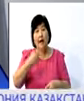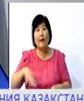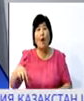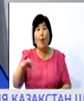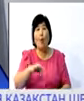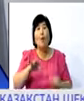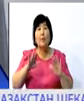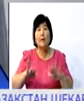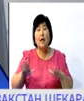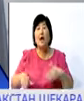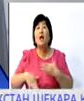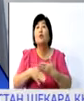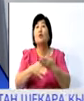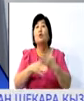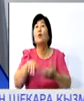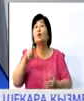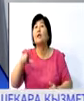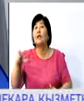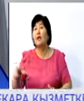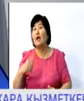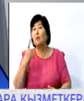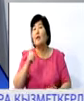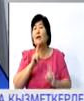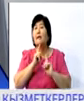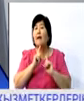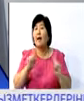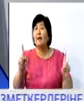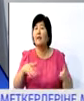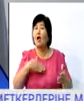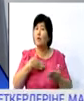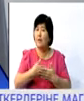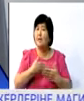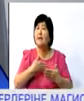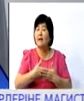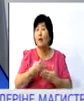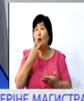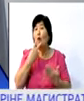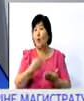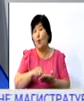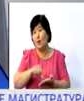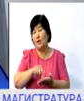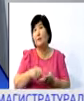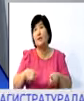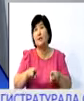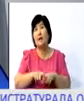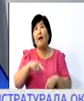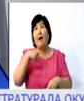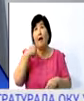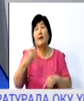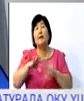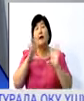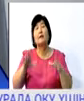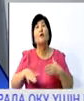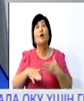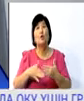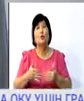облыстарда демеушілерден бір аса белсенділік көрініп, және айтарлықтай